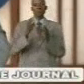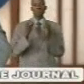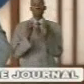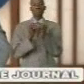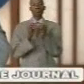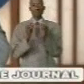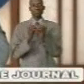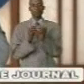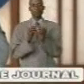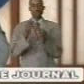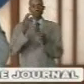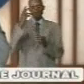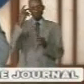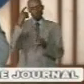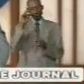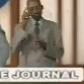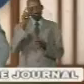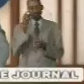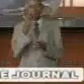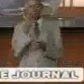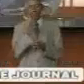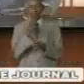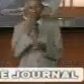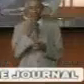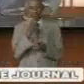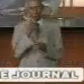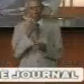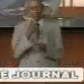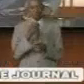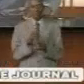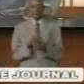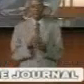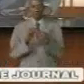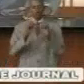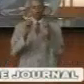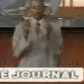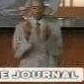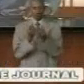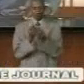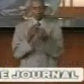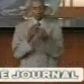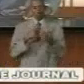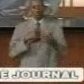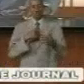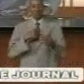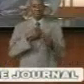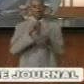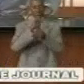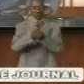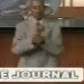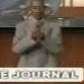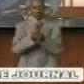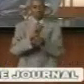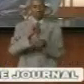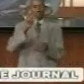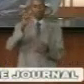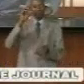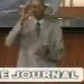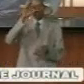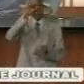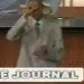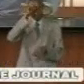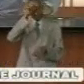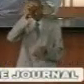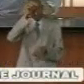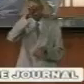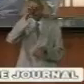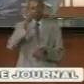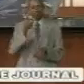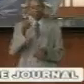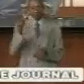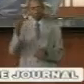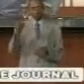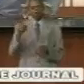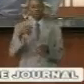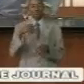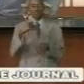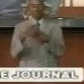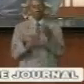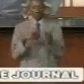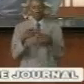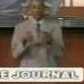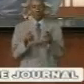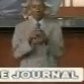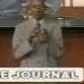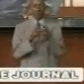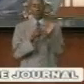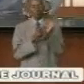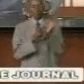le festival de Gungu vient d'organiser l'exposition des œuvres d'art. Willy Kandé nous fait revivre et